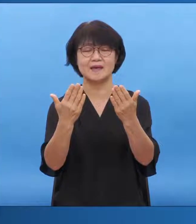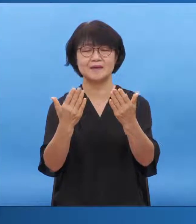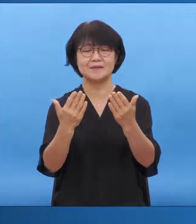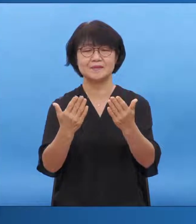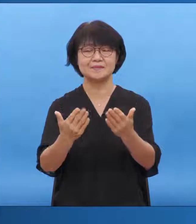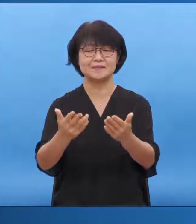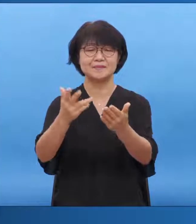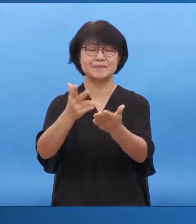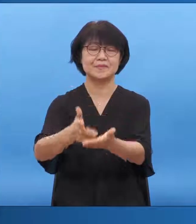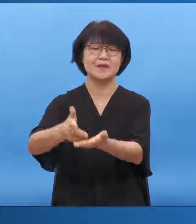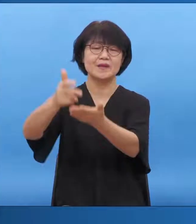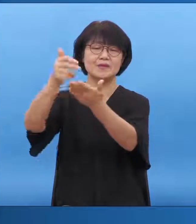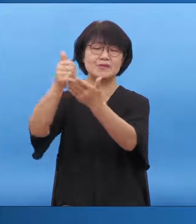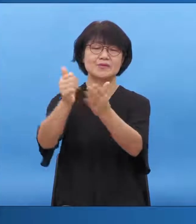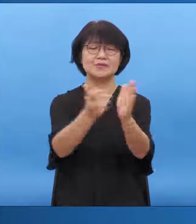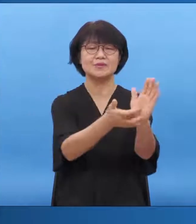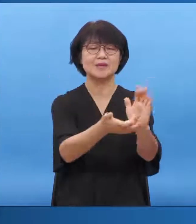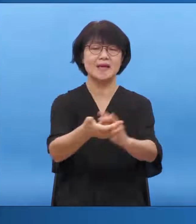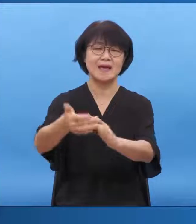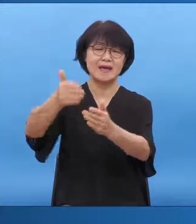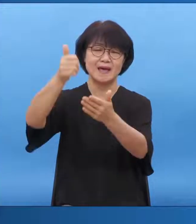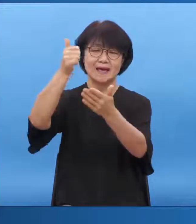덮으시네. 주